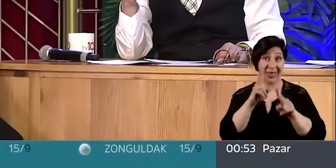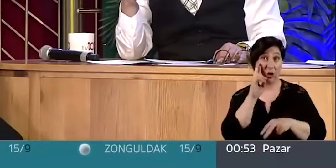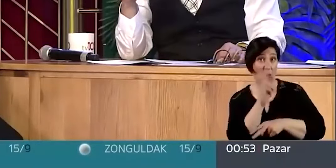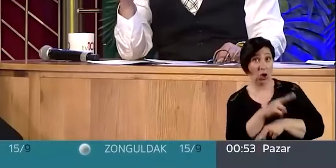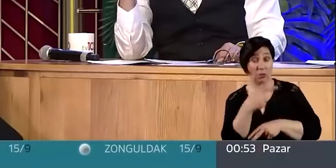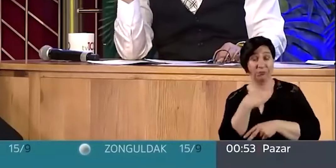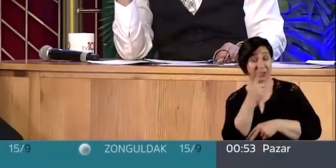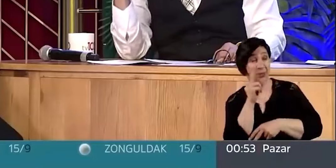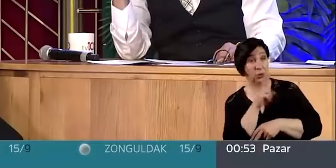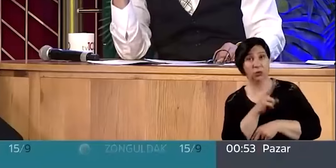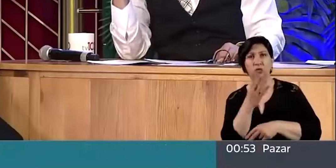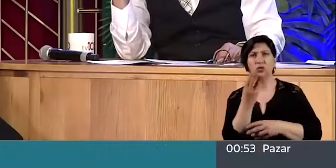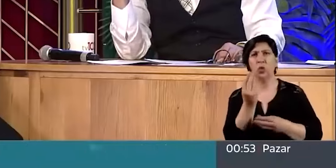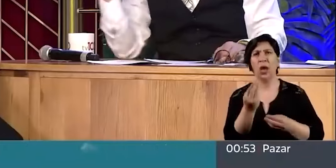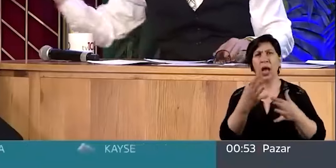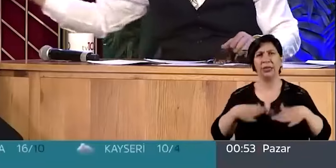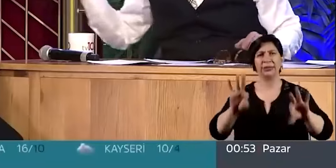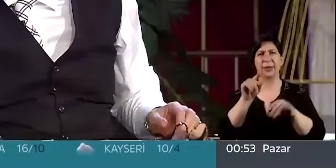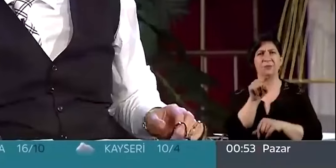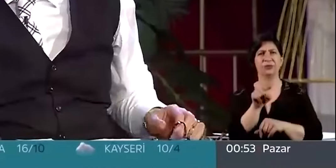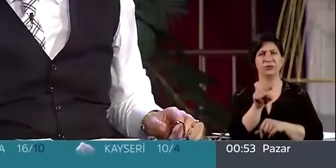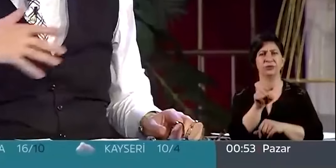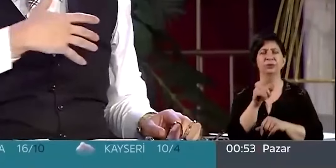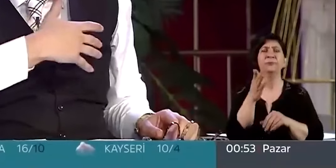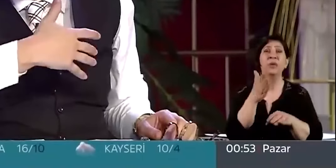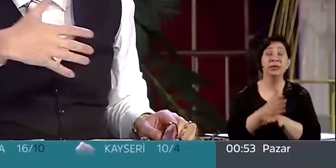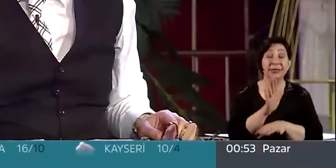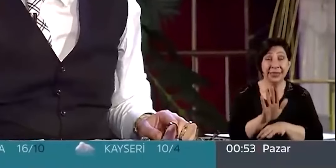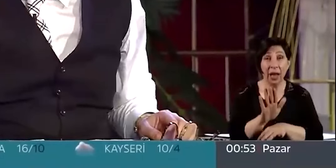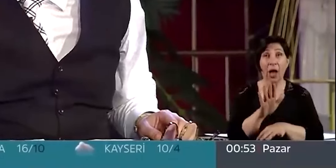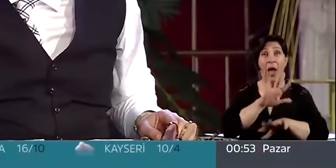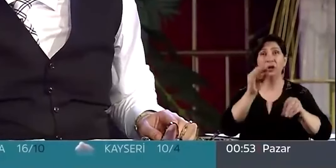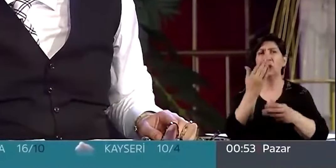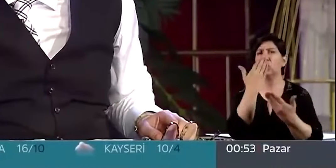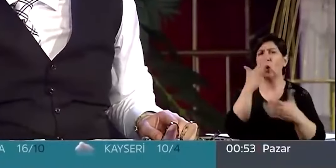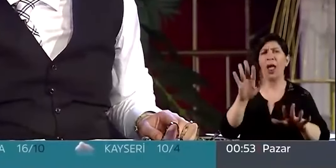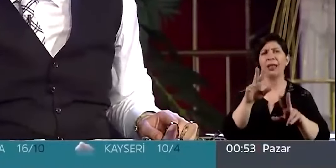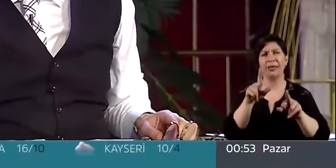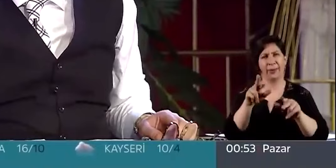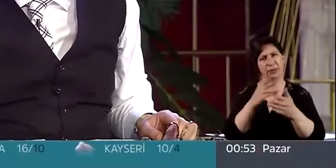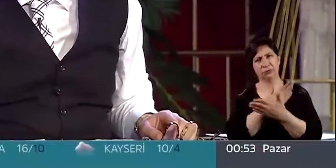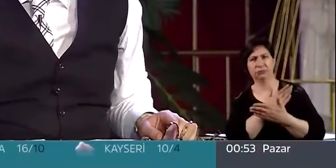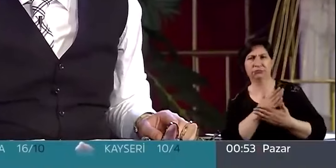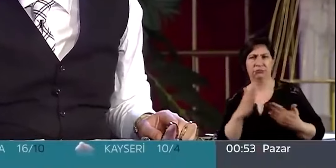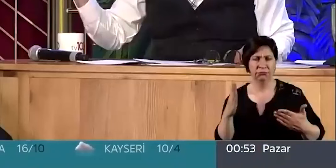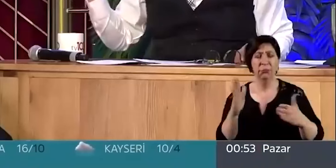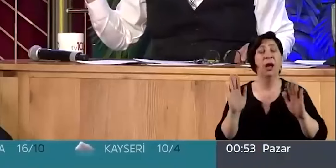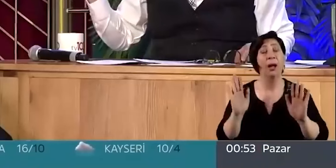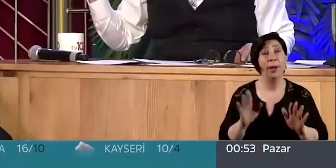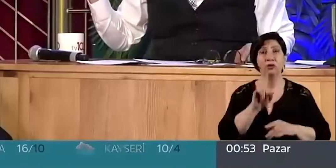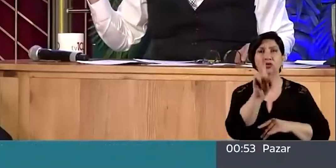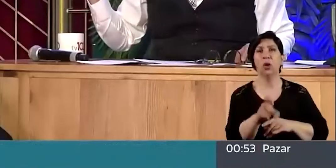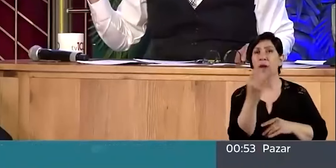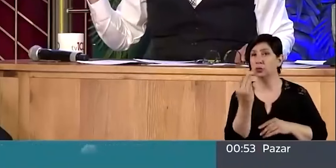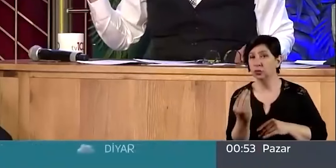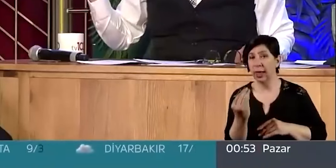da gördüğüm bir şey var. Çok iyi hazırlanılmış. Yani aslında şu, her şey doğaçlama ilerliyor orada. Doğru. Ama sorular